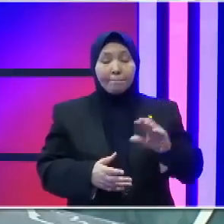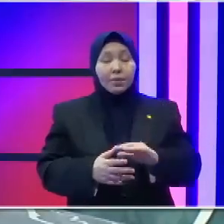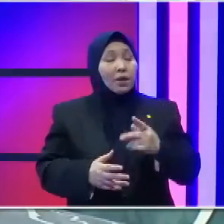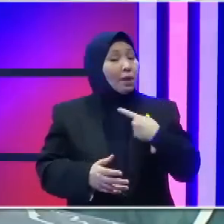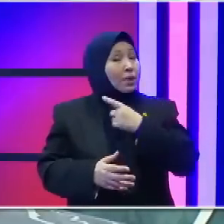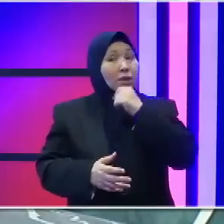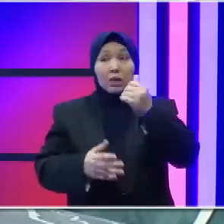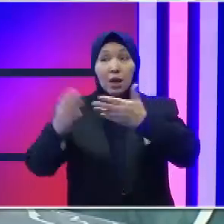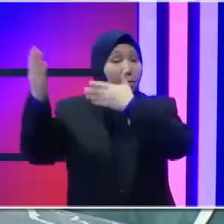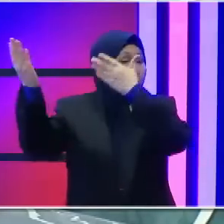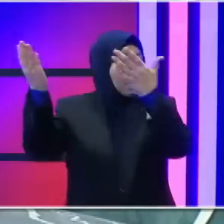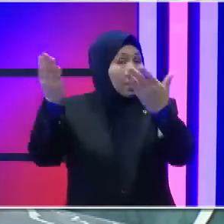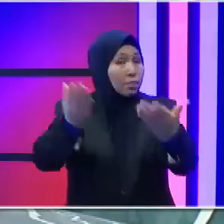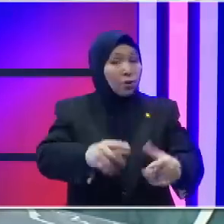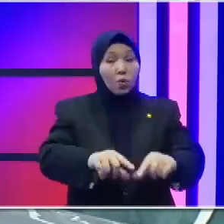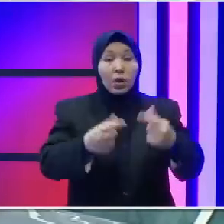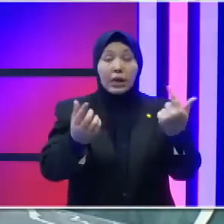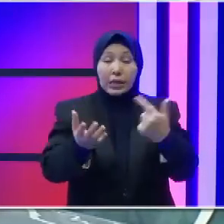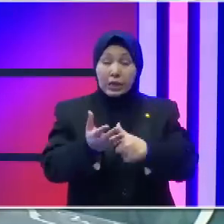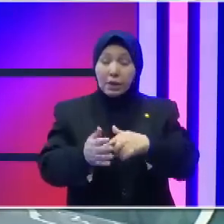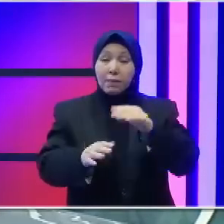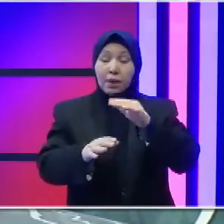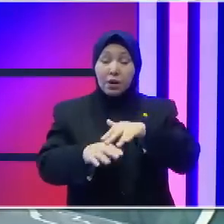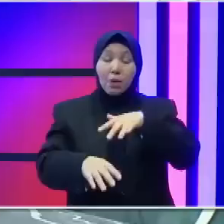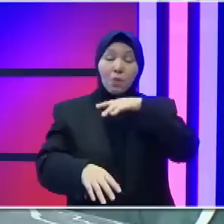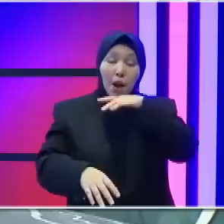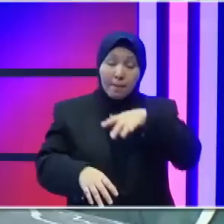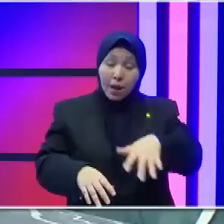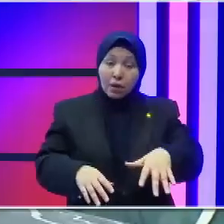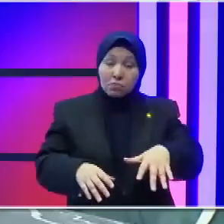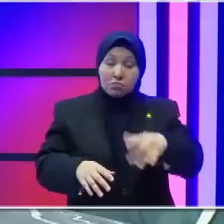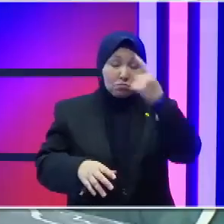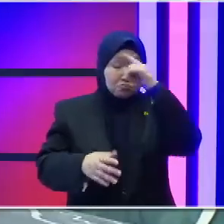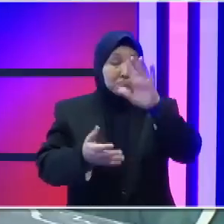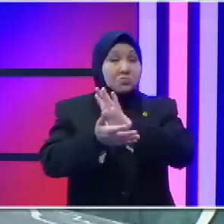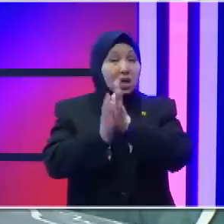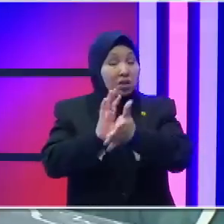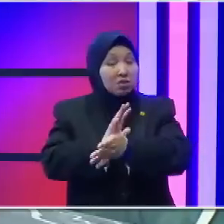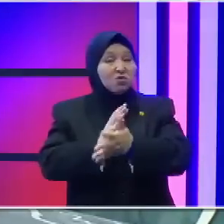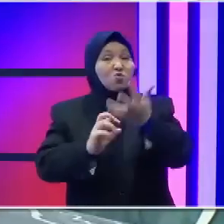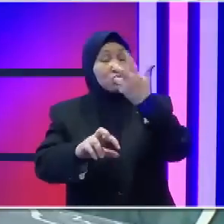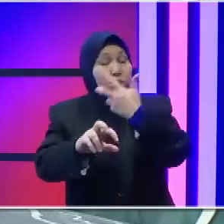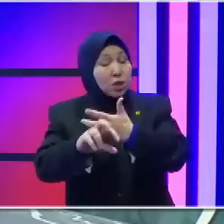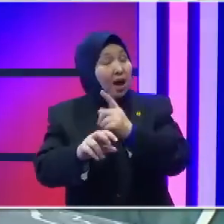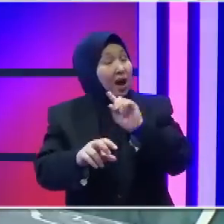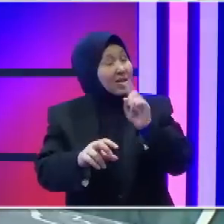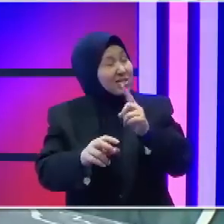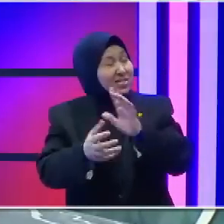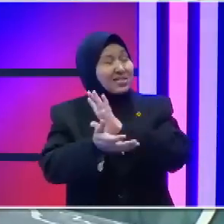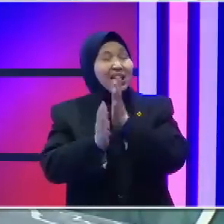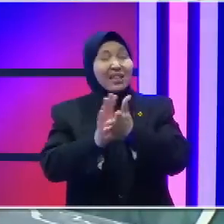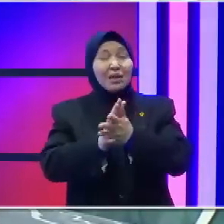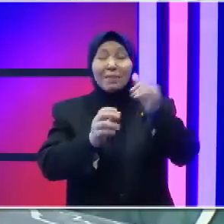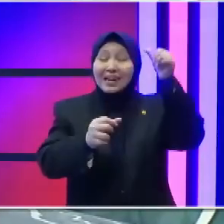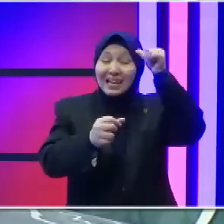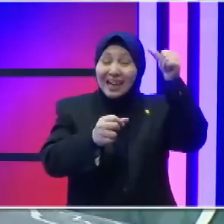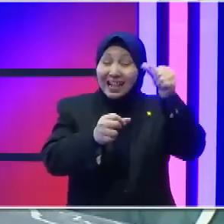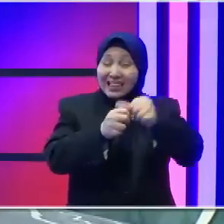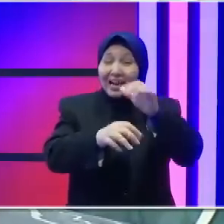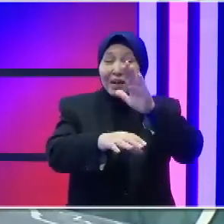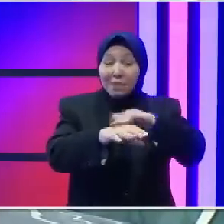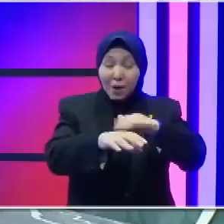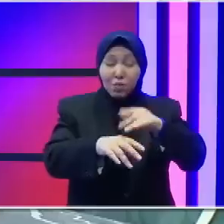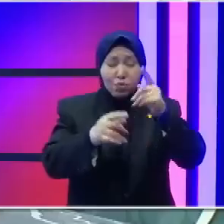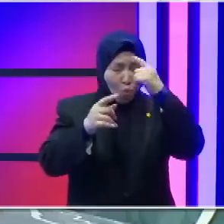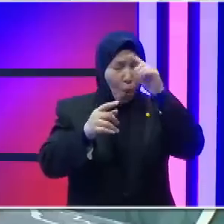Kami tidak menurunkan Al-Quran ini kepadamu, wahai Muhammad, agar engkau menjadi susah, melainkan sebagai peringatan bagi orang yang takut kepada